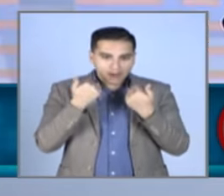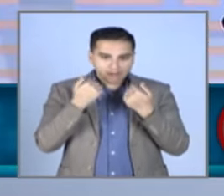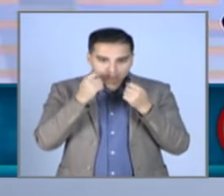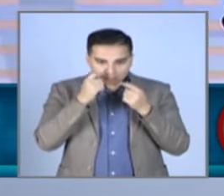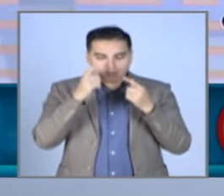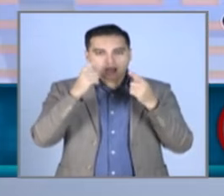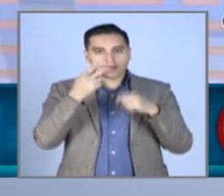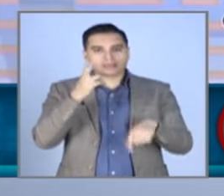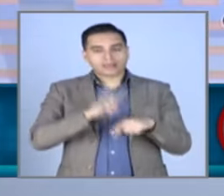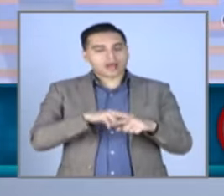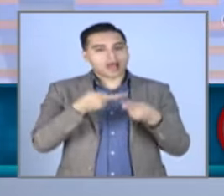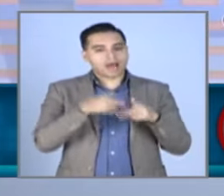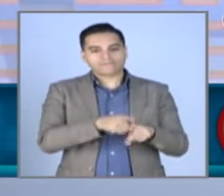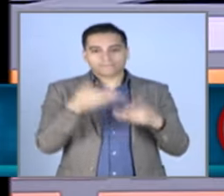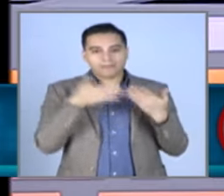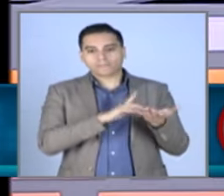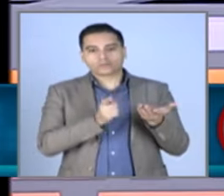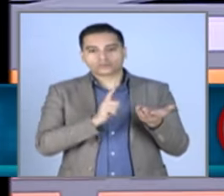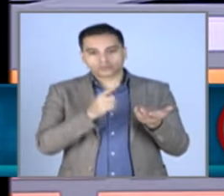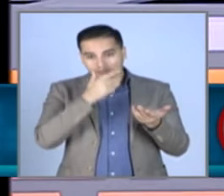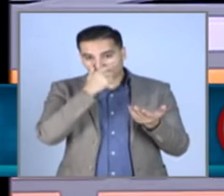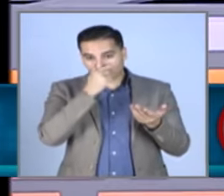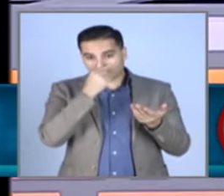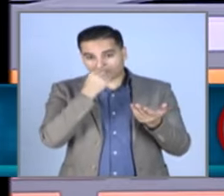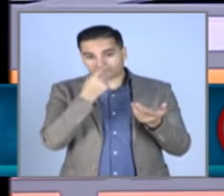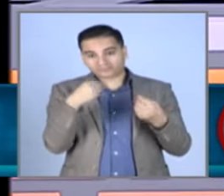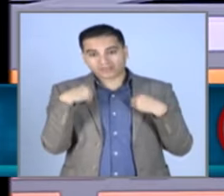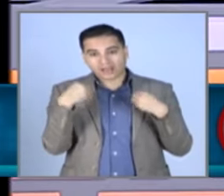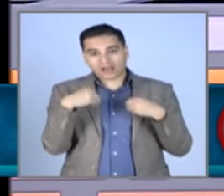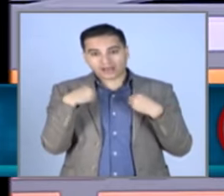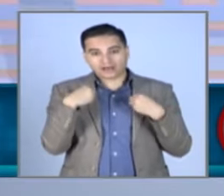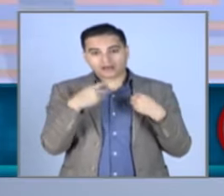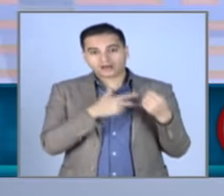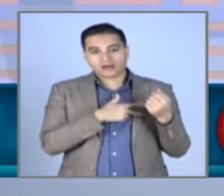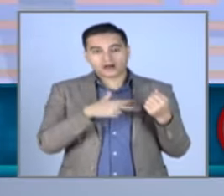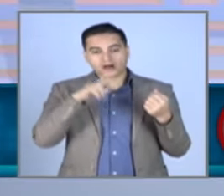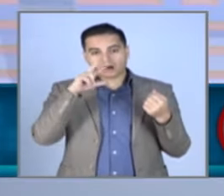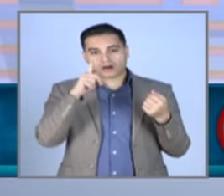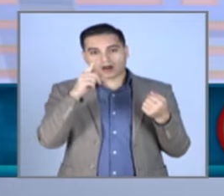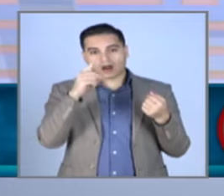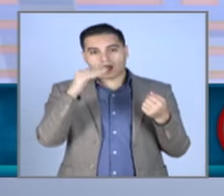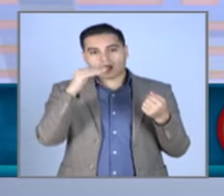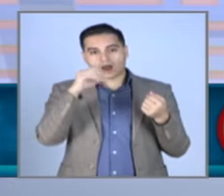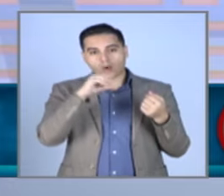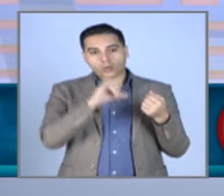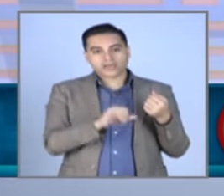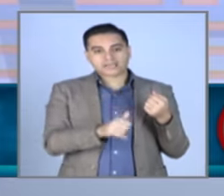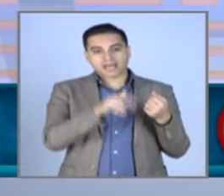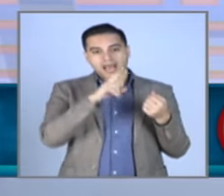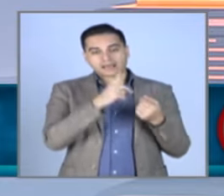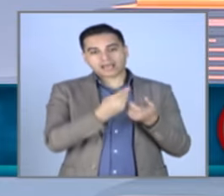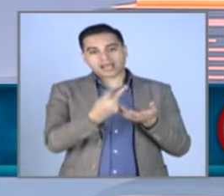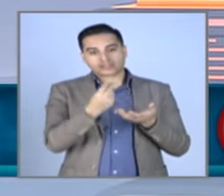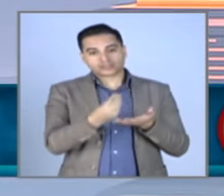مدام مشيرة. أنا يستر. إجابتك. أي أنواع الحيوانات؟ الرخويات. الرخويات بـ